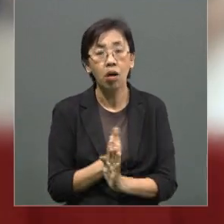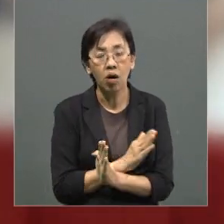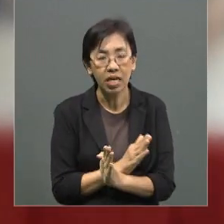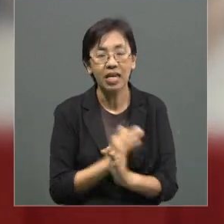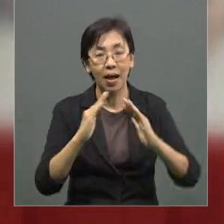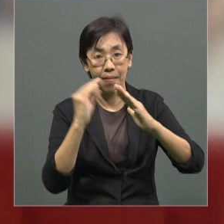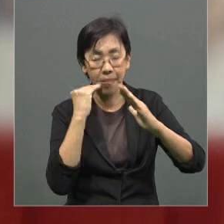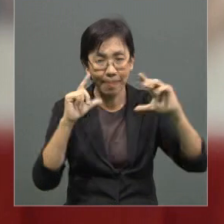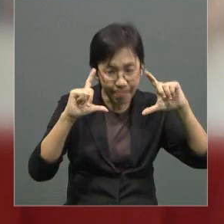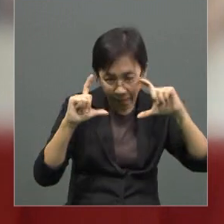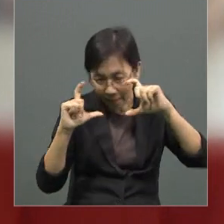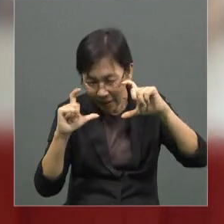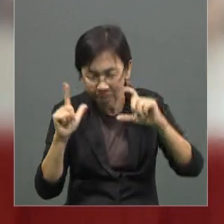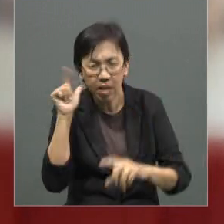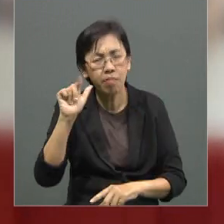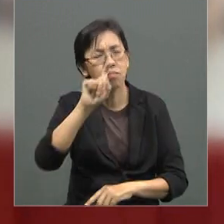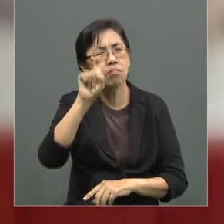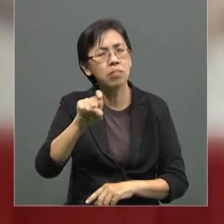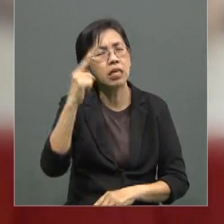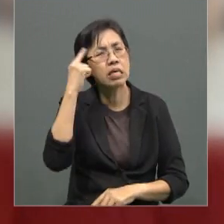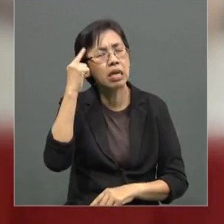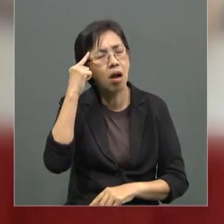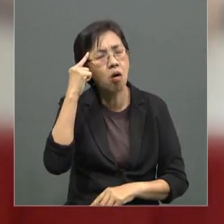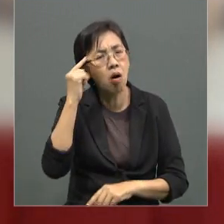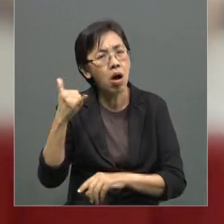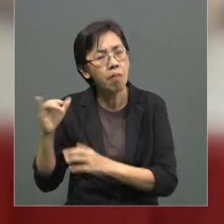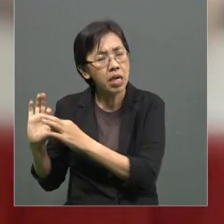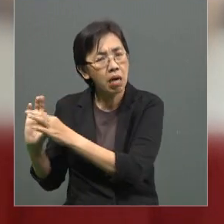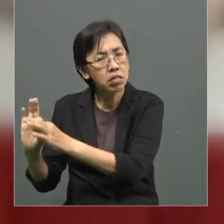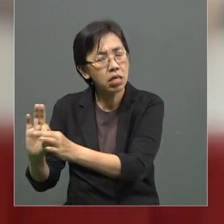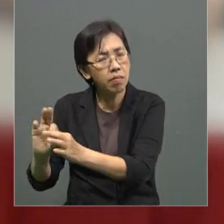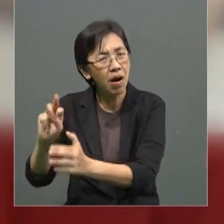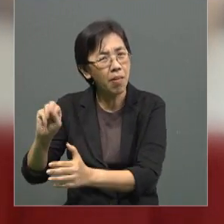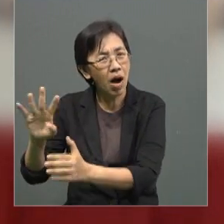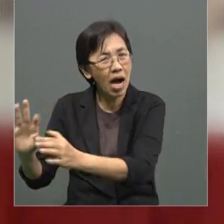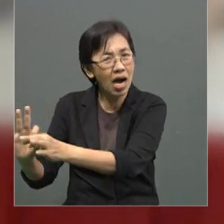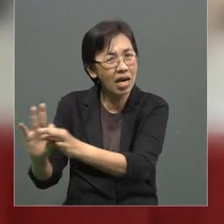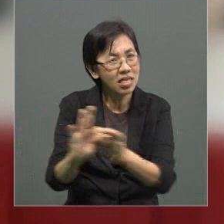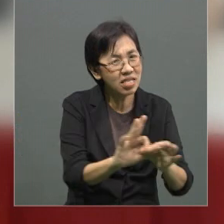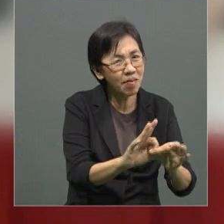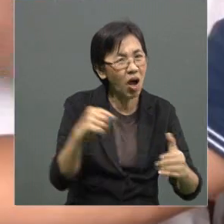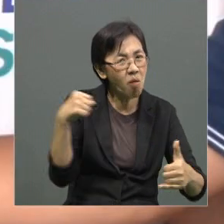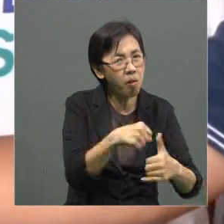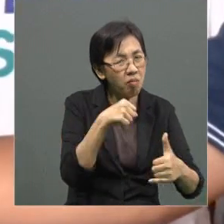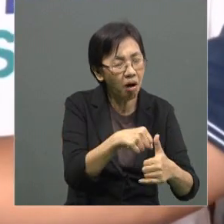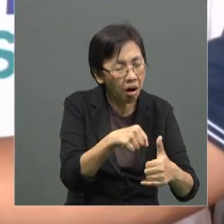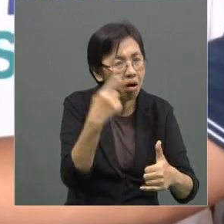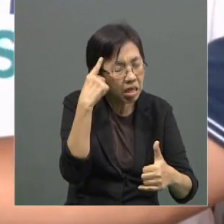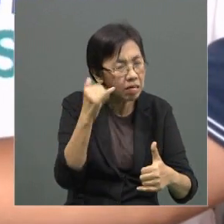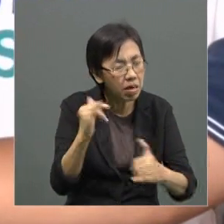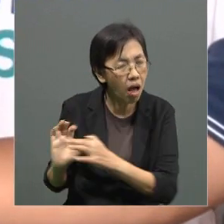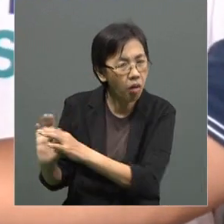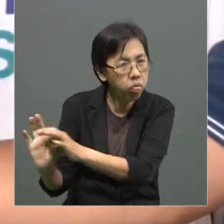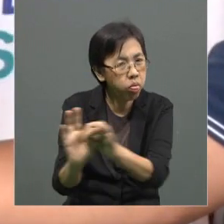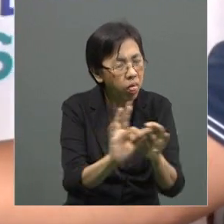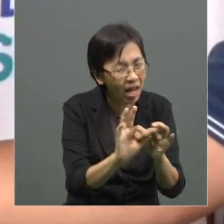บ้านเขาเอาไว้ด้วยแม่ก็เลยตั้งข้อสังเกตว่าเอ๊ะมันมีความเชื่อมโยงแบบนี้มันมีความเกี่ยวข้องกันกับข้อบาดหมางครั้งก่อนก็เ